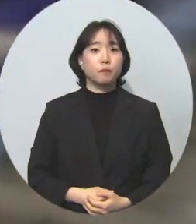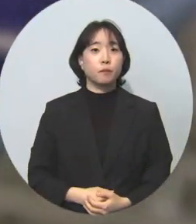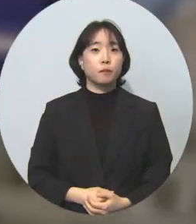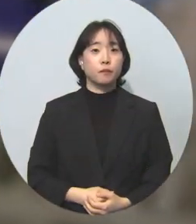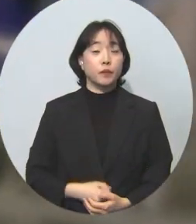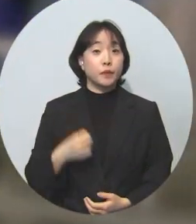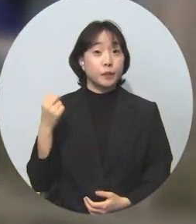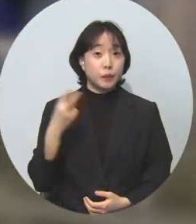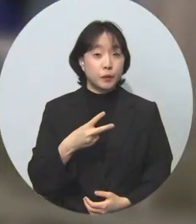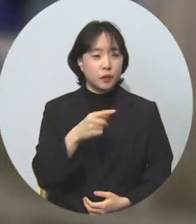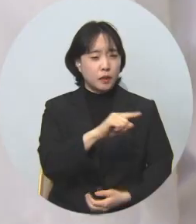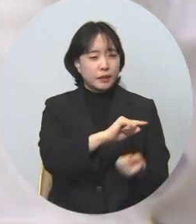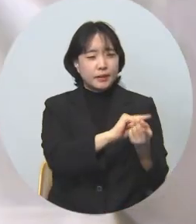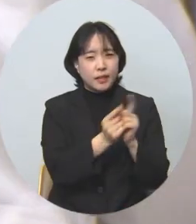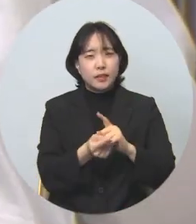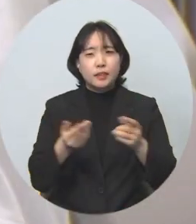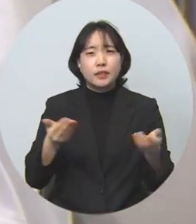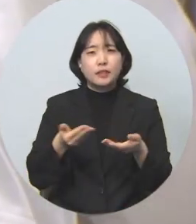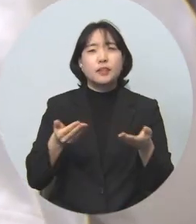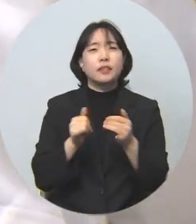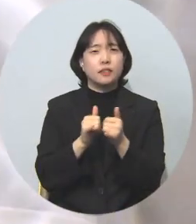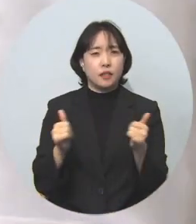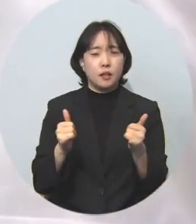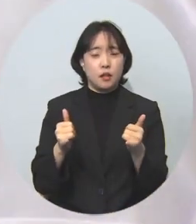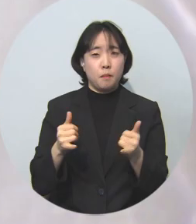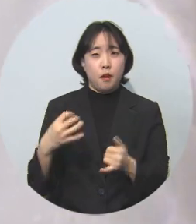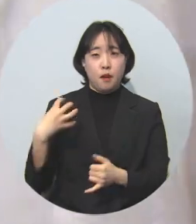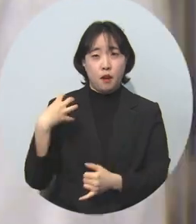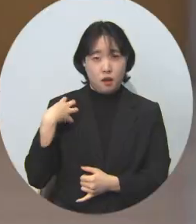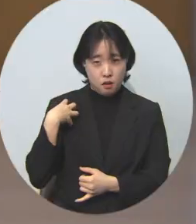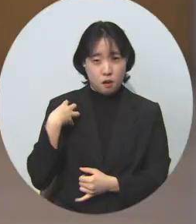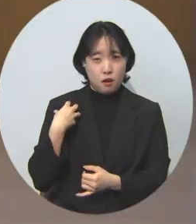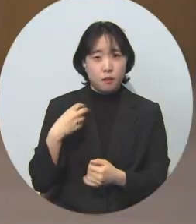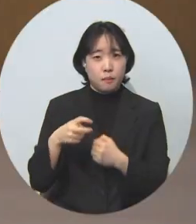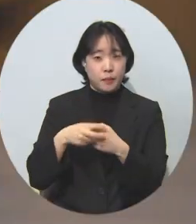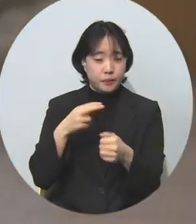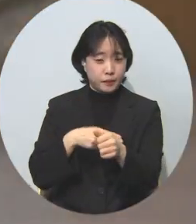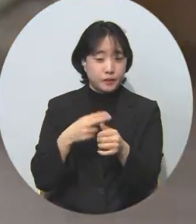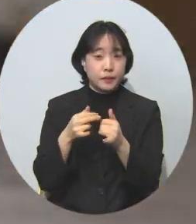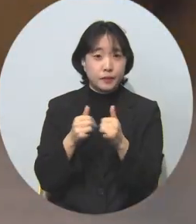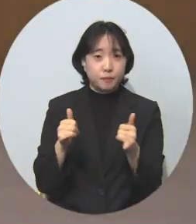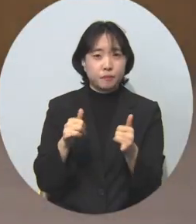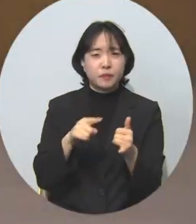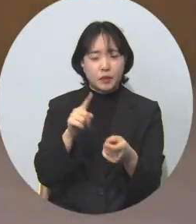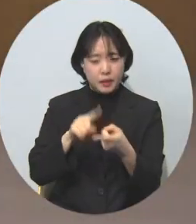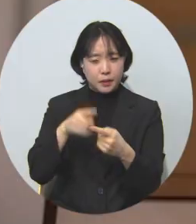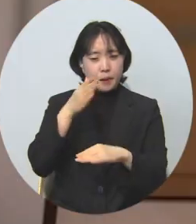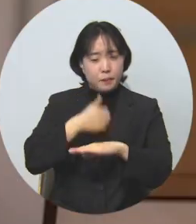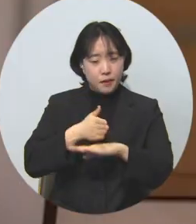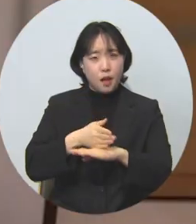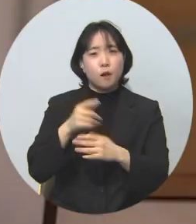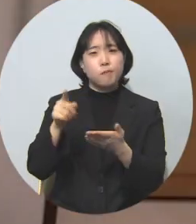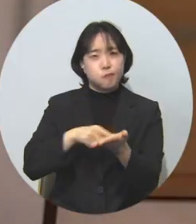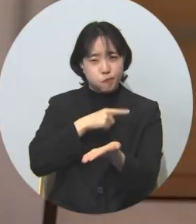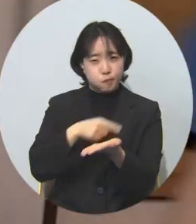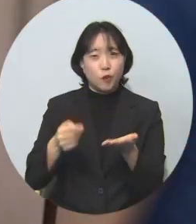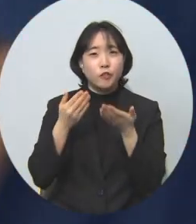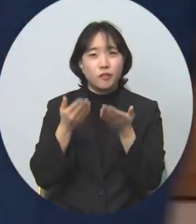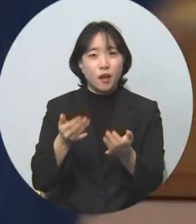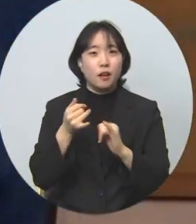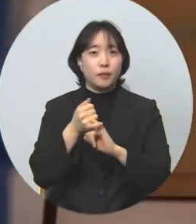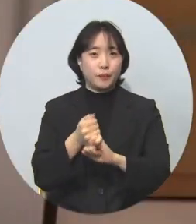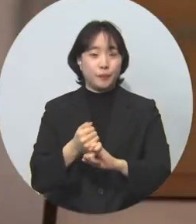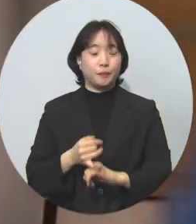전공의가 떠난 자리를 감당하고 있는 전임 이들에게 감사를 전하고 합당한 보상을 받도록 하겠다고